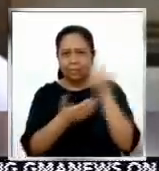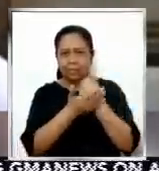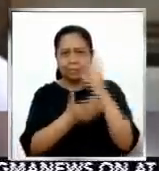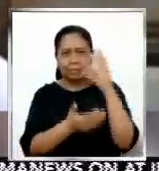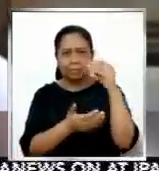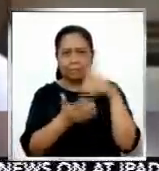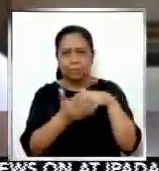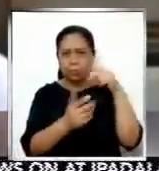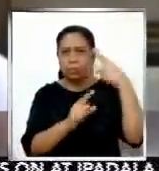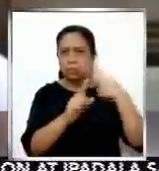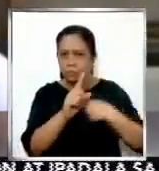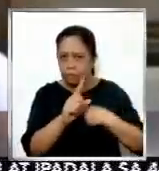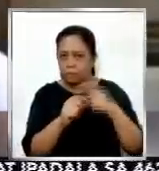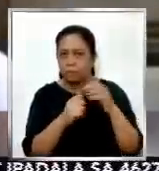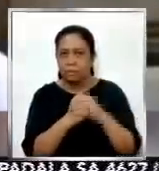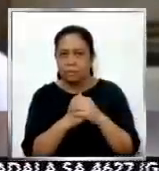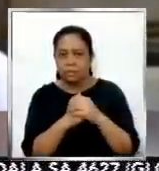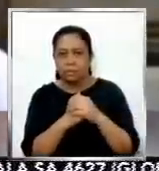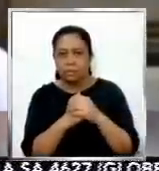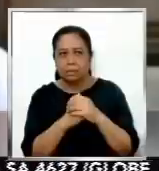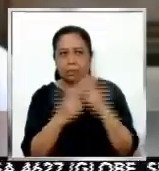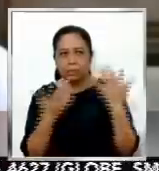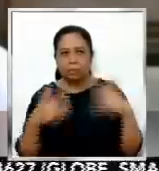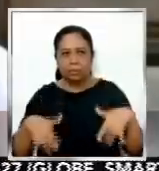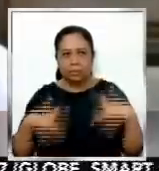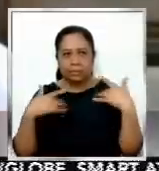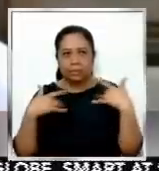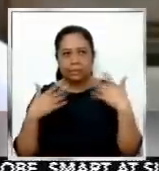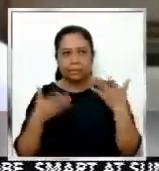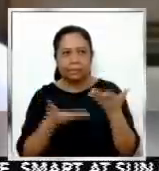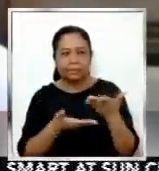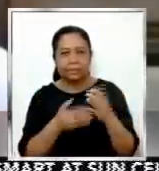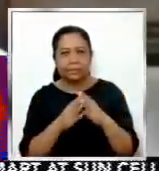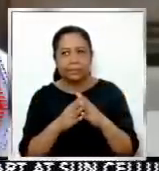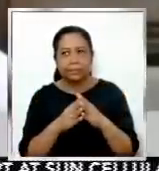month who lives